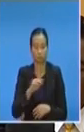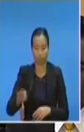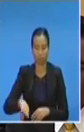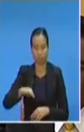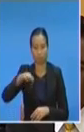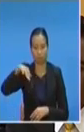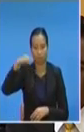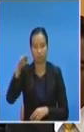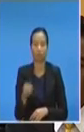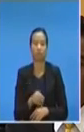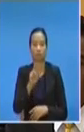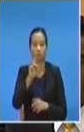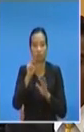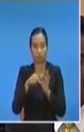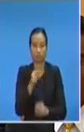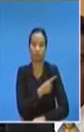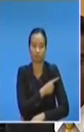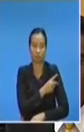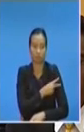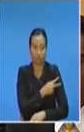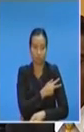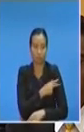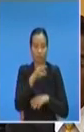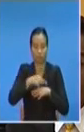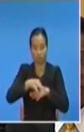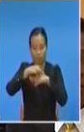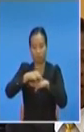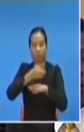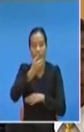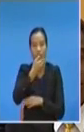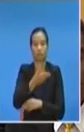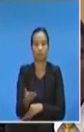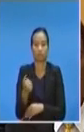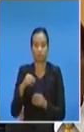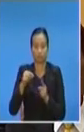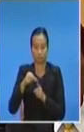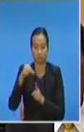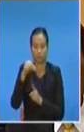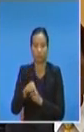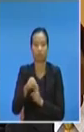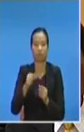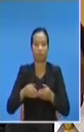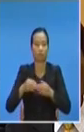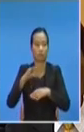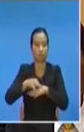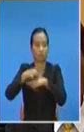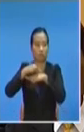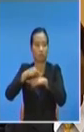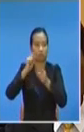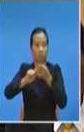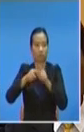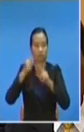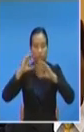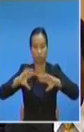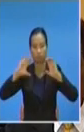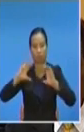ตำรวจตรีก็ทั้งถูกแต่งตั้งมาโดยตลอดและขณะเดียวกันก็เคยเป็นผู้ที่ออกคำสั่งแต่งตั้งเพื่อนข้าราชการตำรวจ